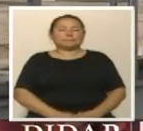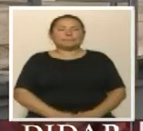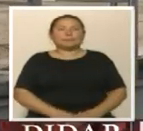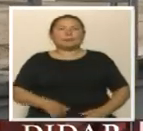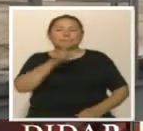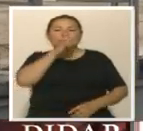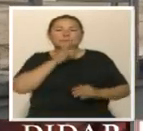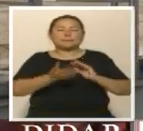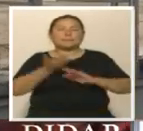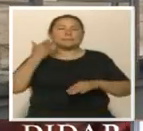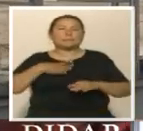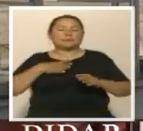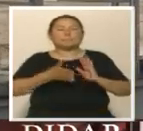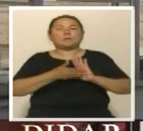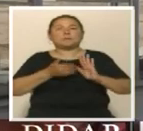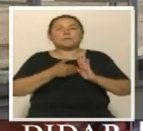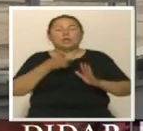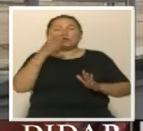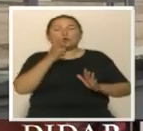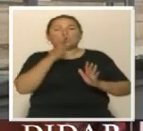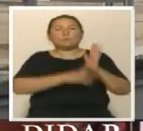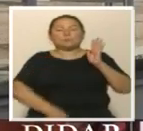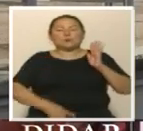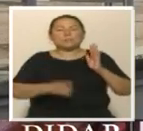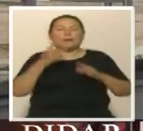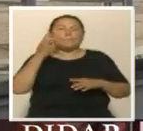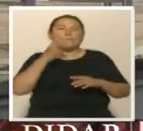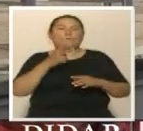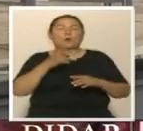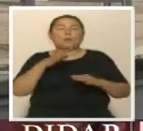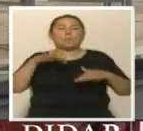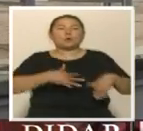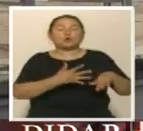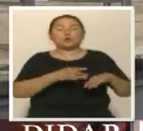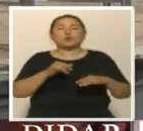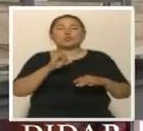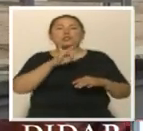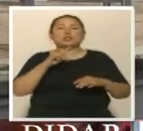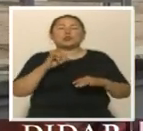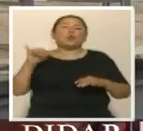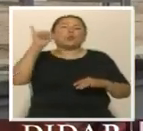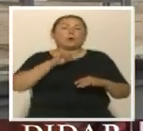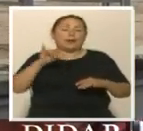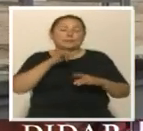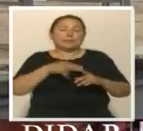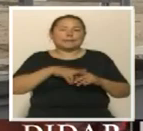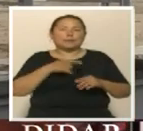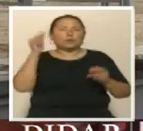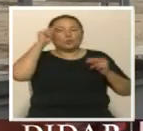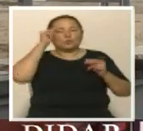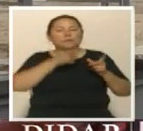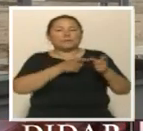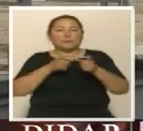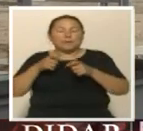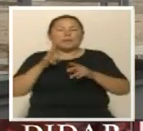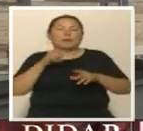Месяц назад я был призван в 390-ю бригаду морской пехоты из Уральска. За это время мы научились стрелять из автомата и